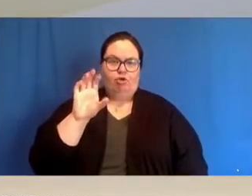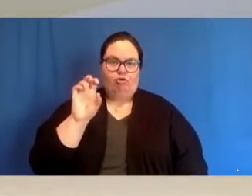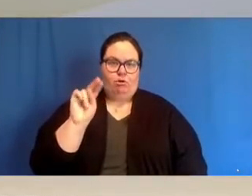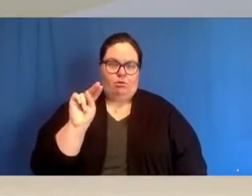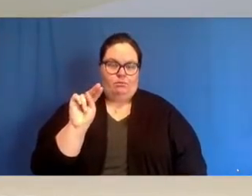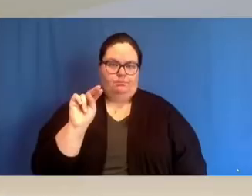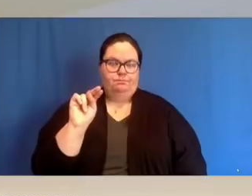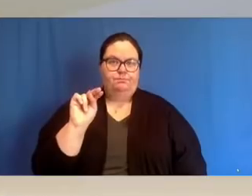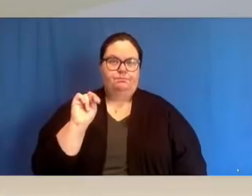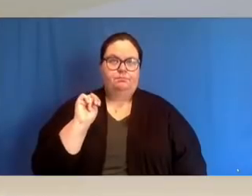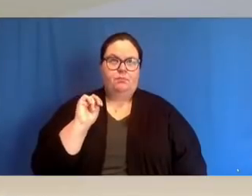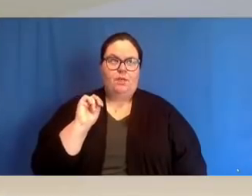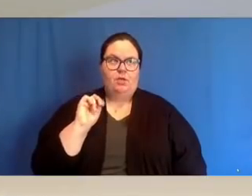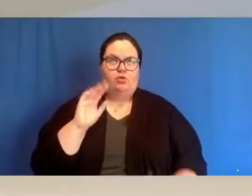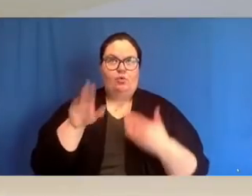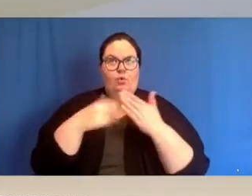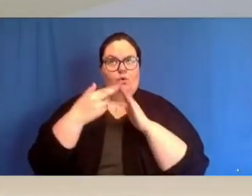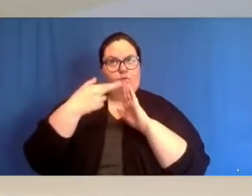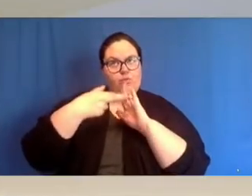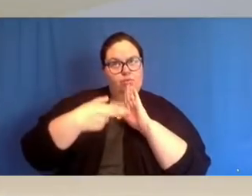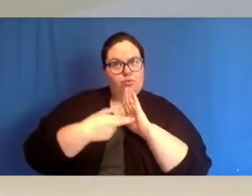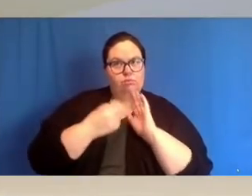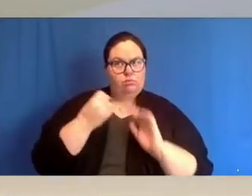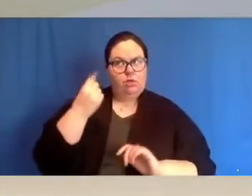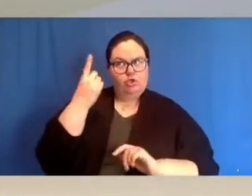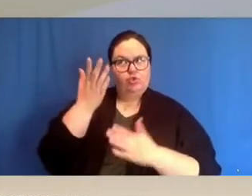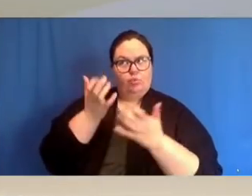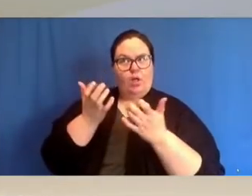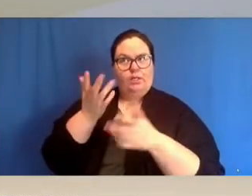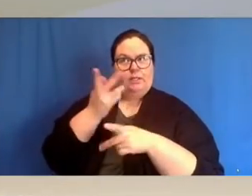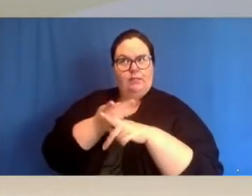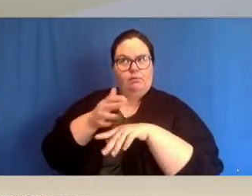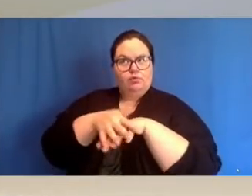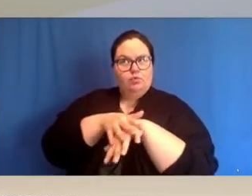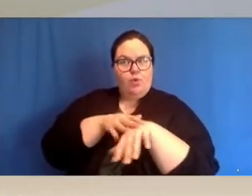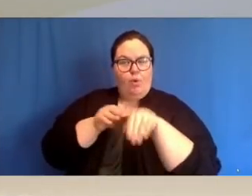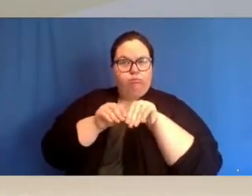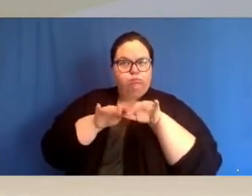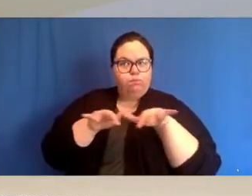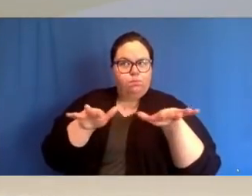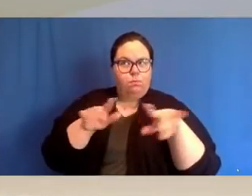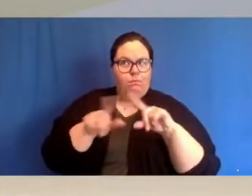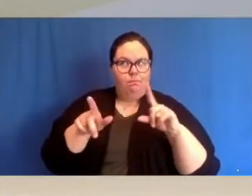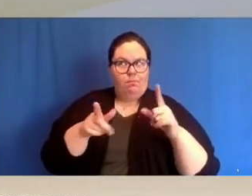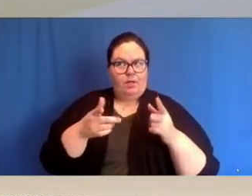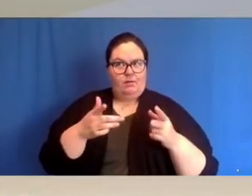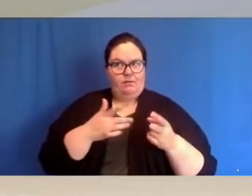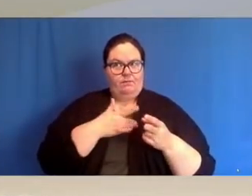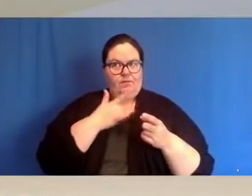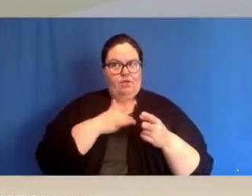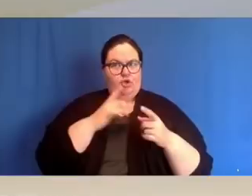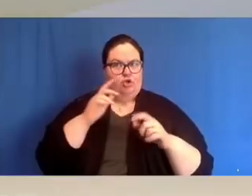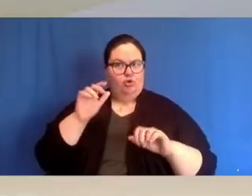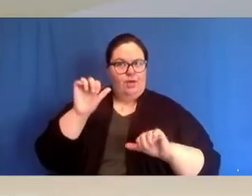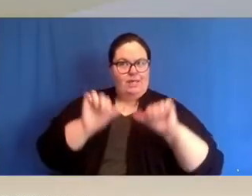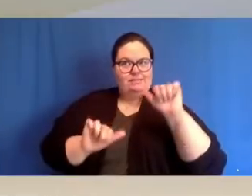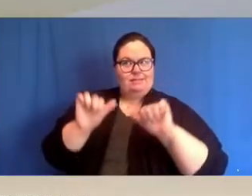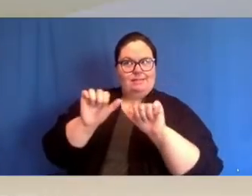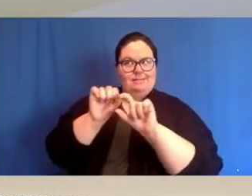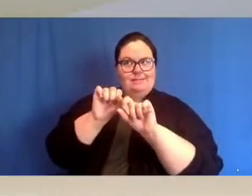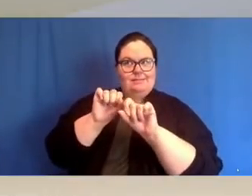With all of these measures and so on, I understand you want to slow things down, but how quickly do you think you'll be reassessing to look